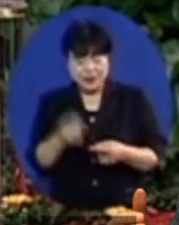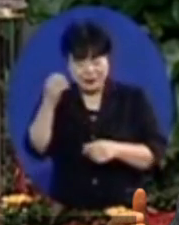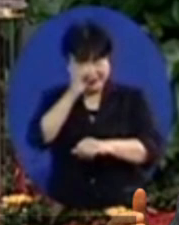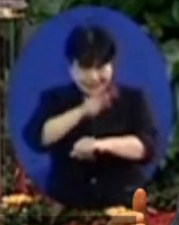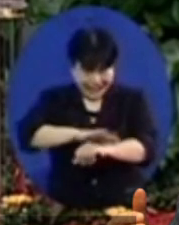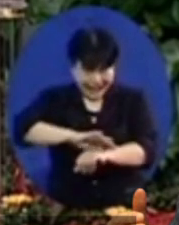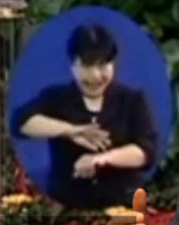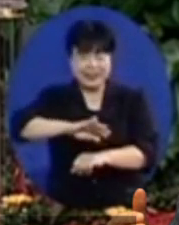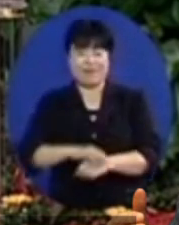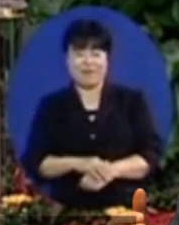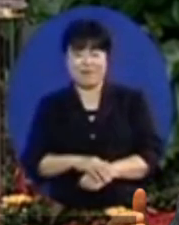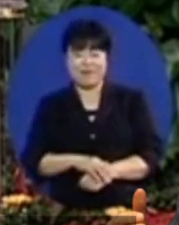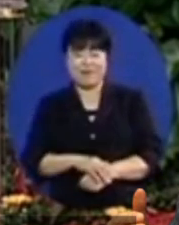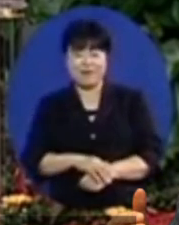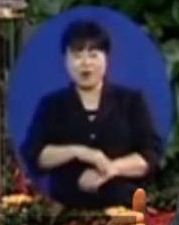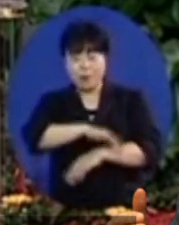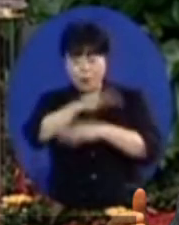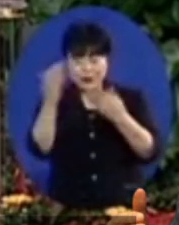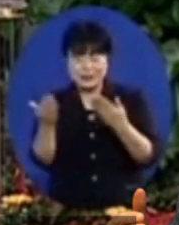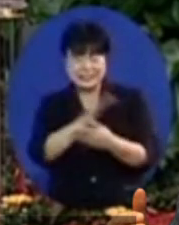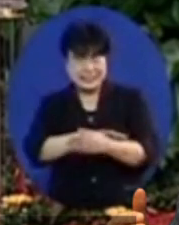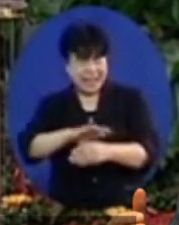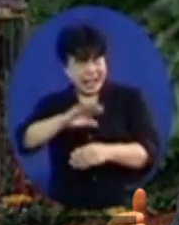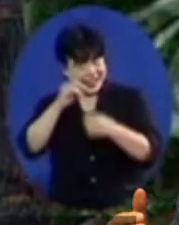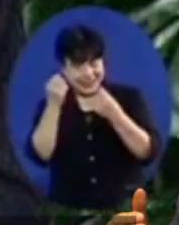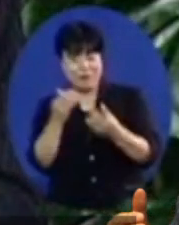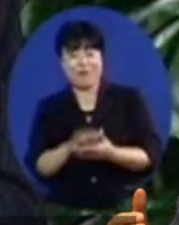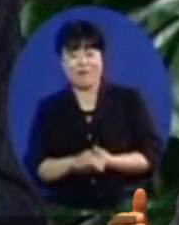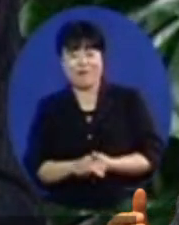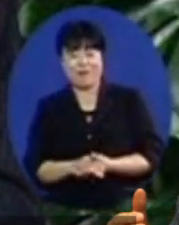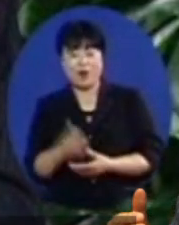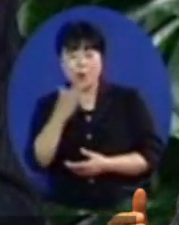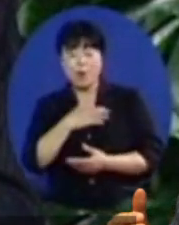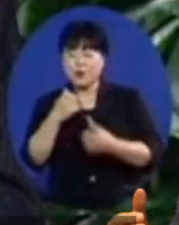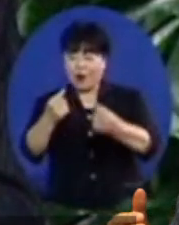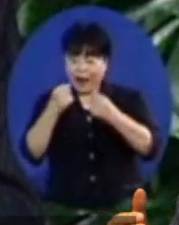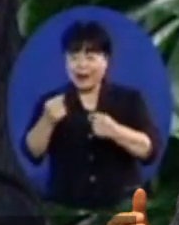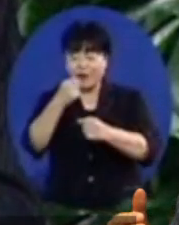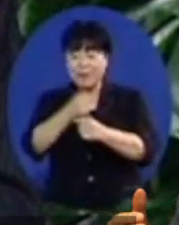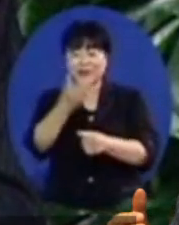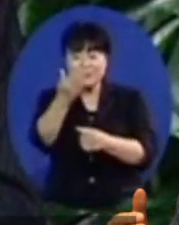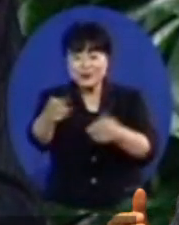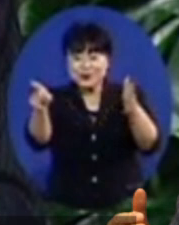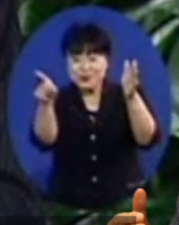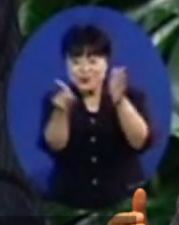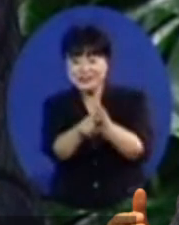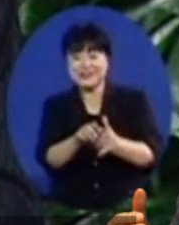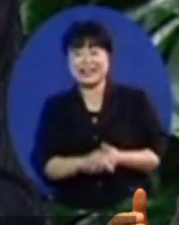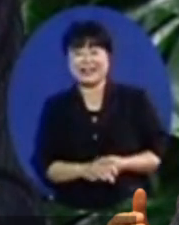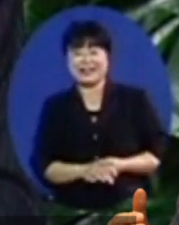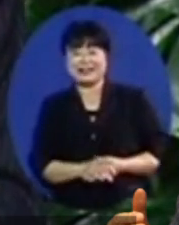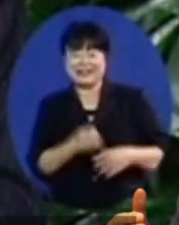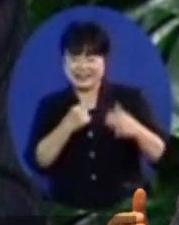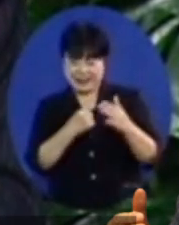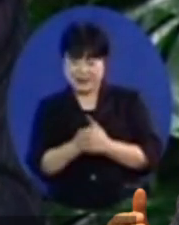잘됨 같이 범사에도 잘되고 강건하게 만들어주는 것입니다.